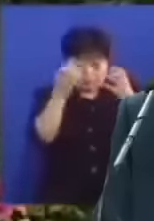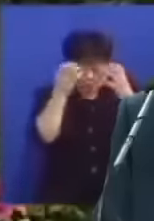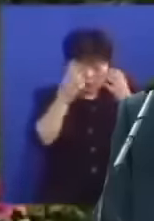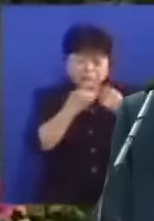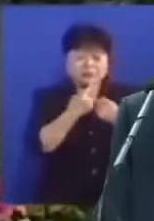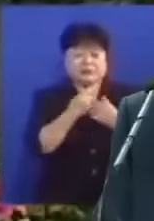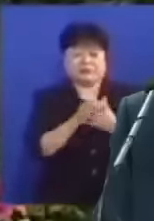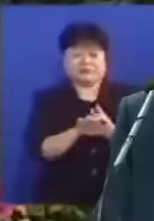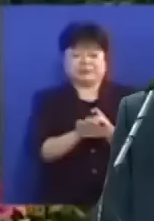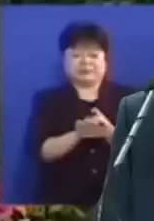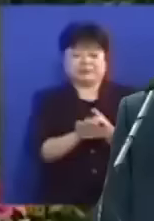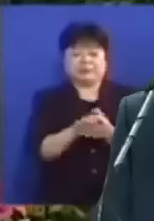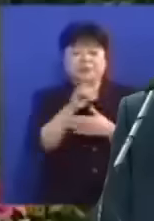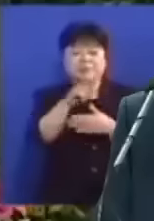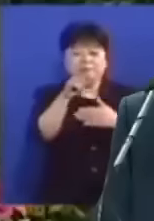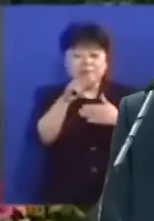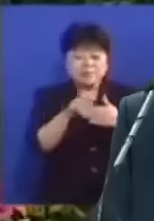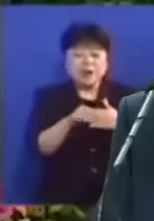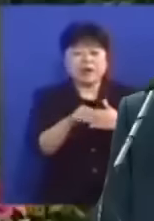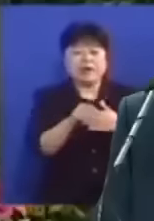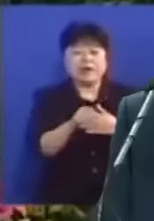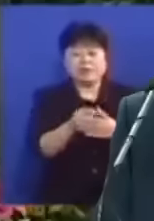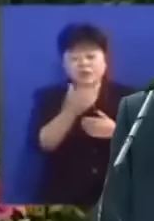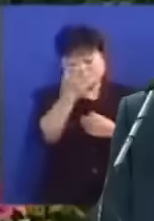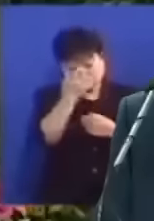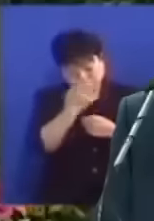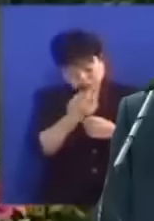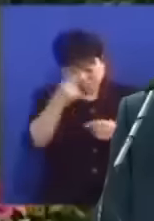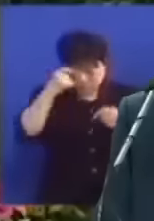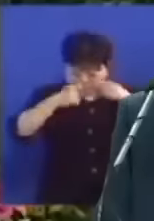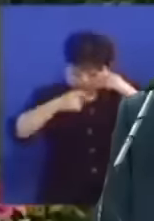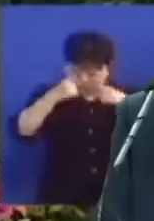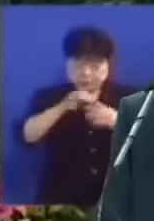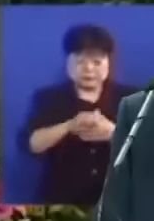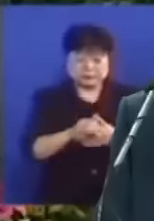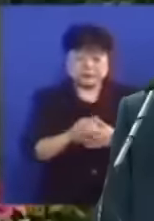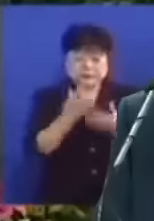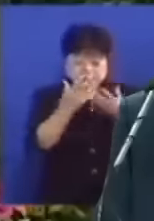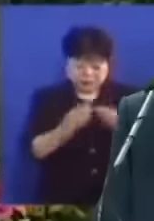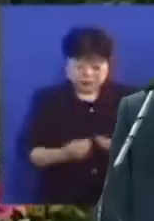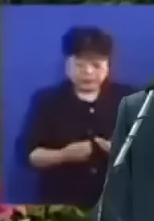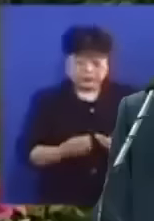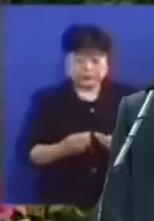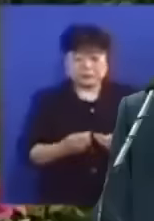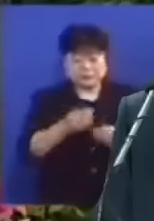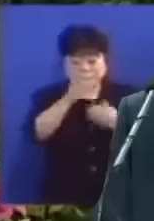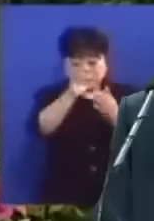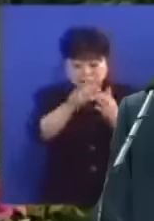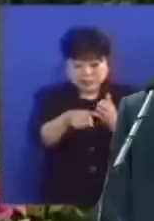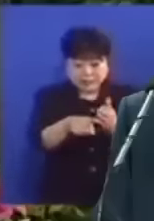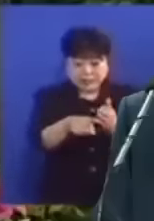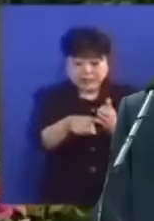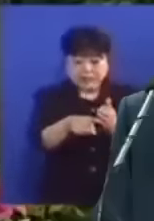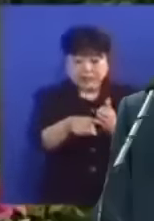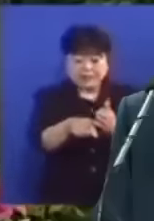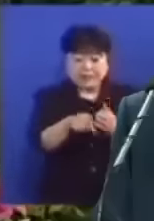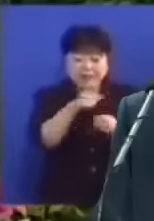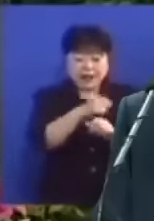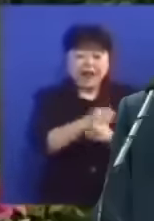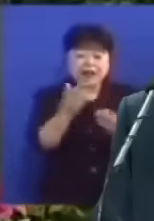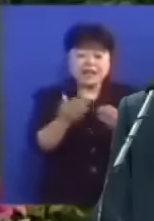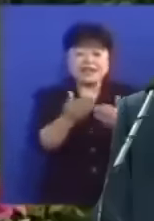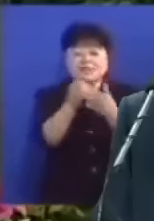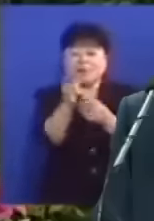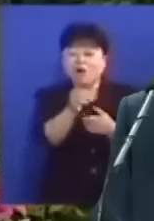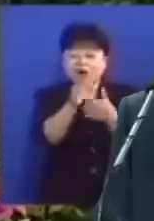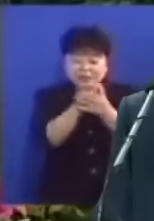고통을 당하여 마음이 말할 수 없이 우울하고 슬프고 좌절되고 절망될 때 우리가 해야 될 일은